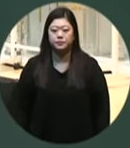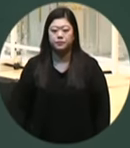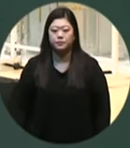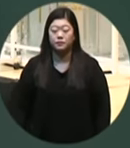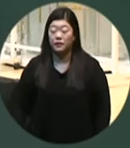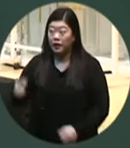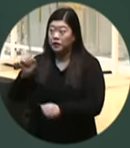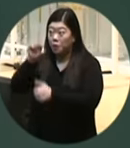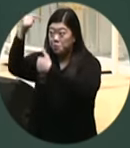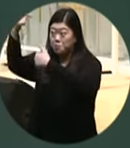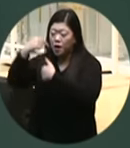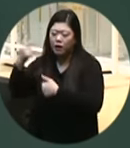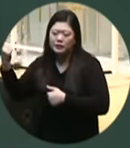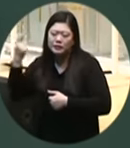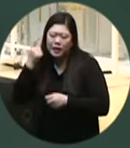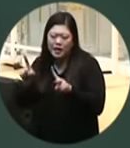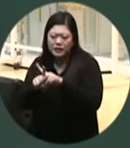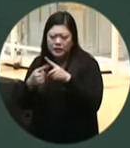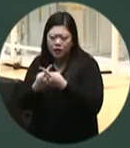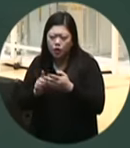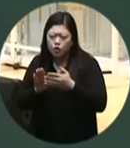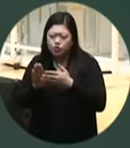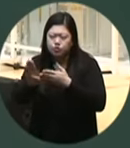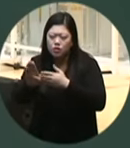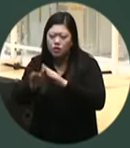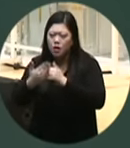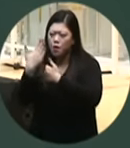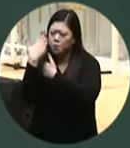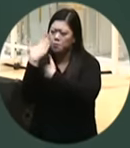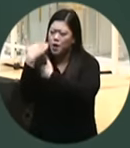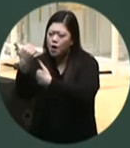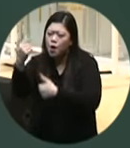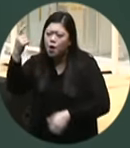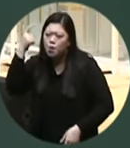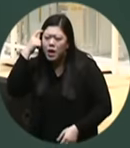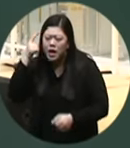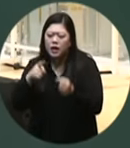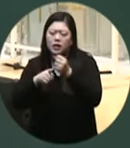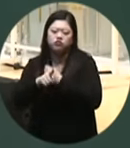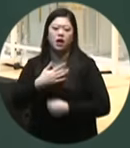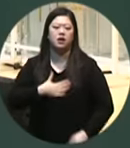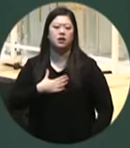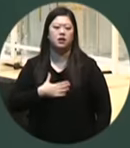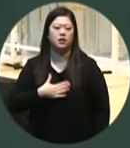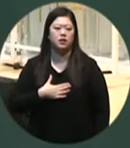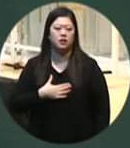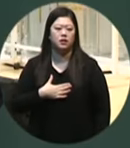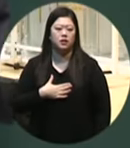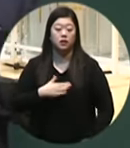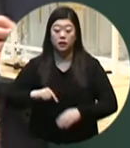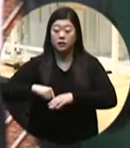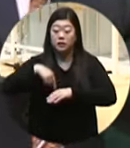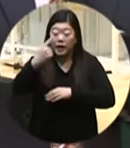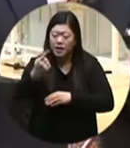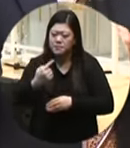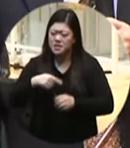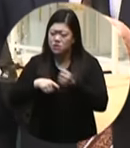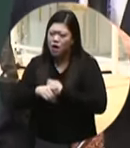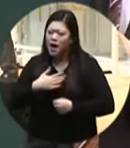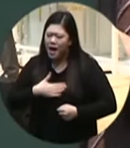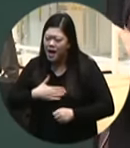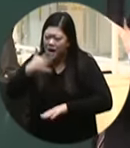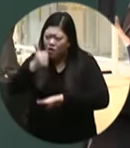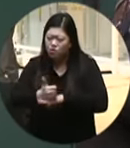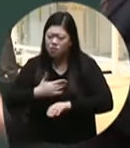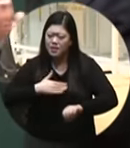소명이 보입니다. Only when you hear your heavenly mandate can you see your calling. 그래야 뭐 할 것이냐가 보이죠. And also be able to see what you need to do,